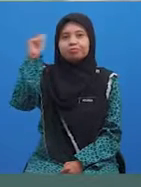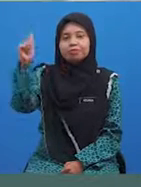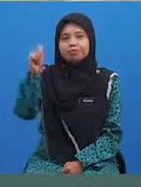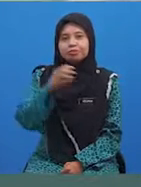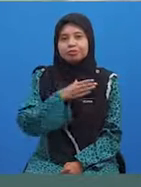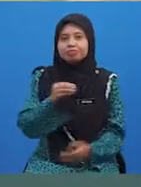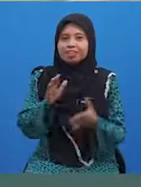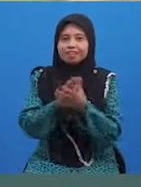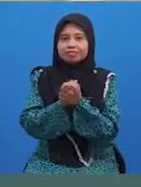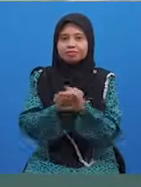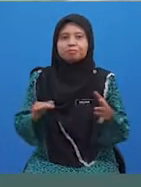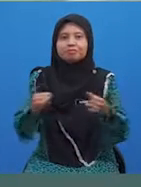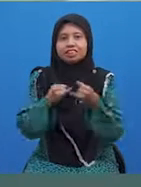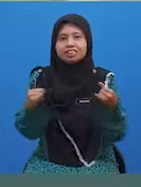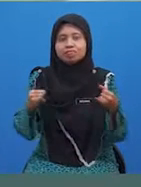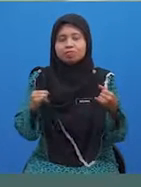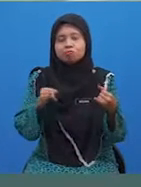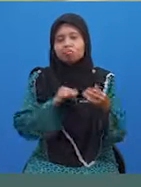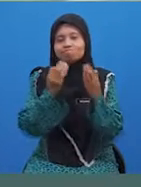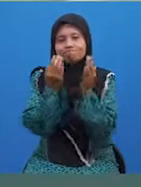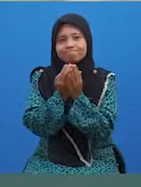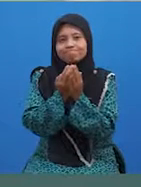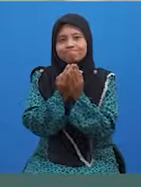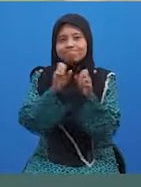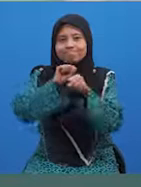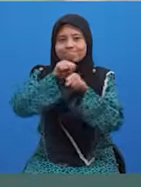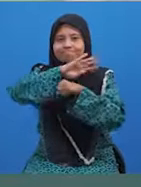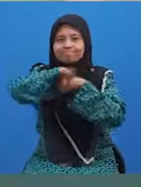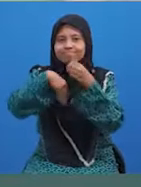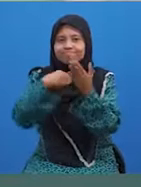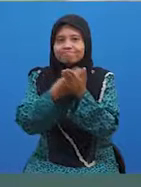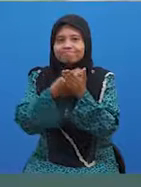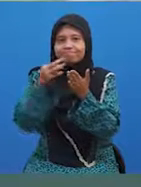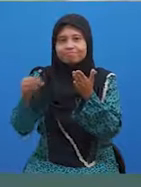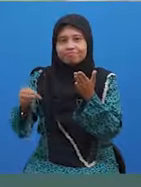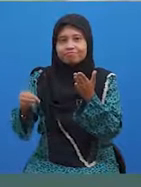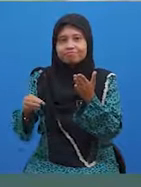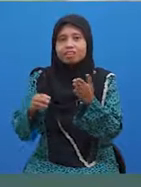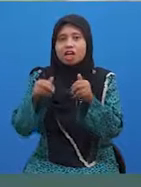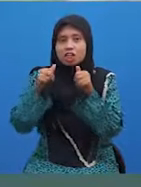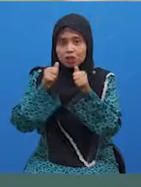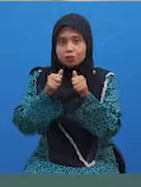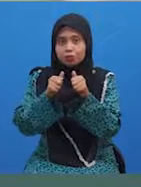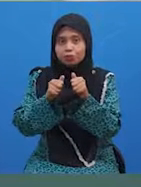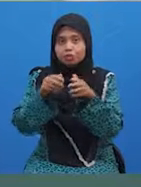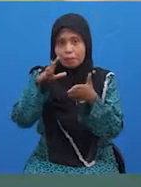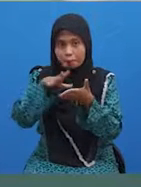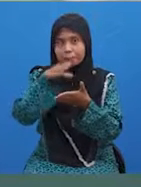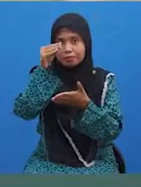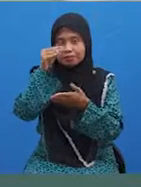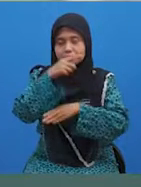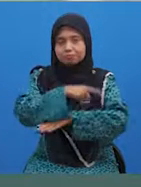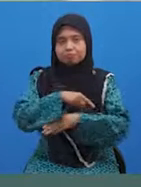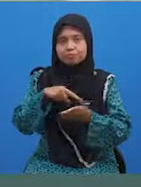Assalamualaikum dan selamat sejahtera. Saya doakan semoga semua pelajar tingkatan 6 yang mengikuti sesi